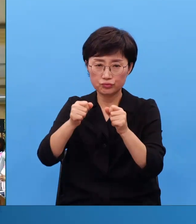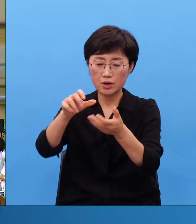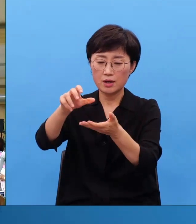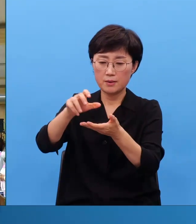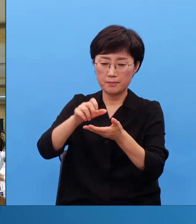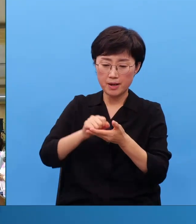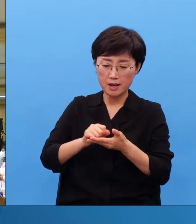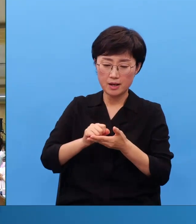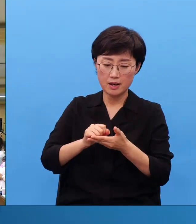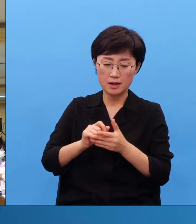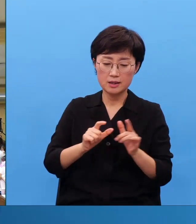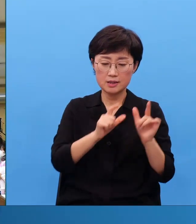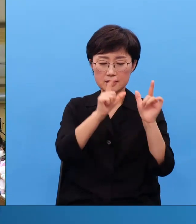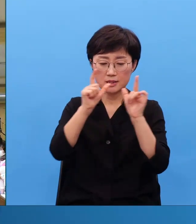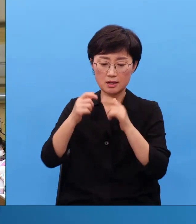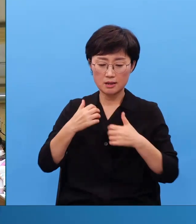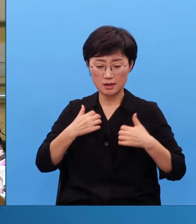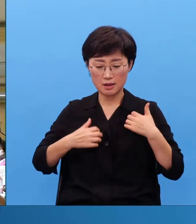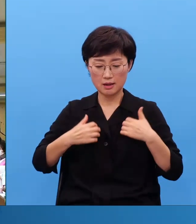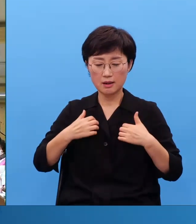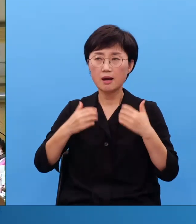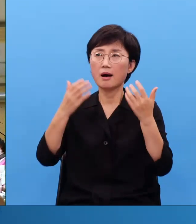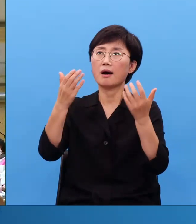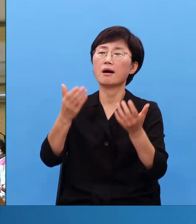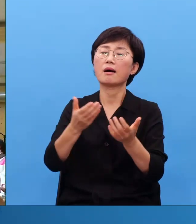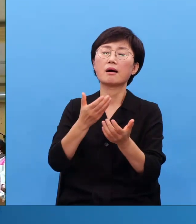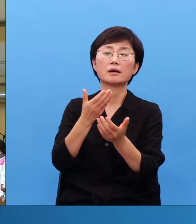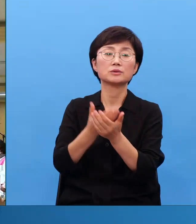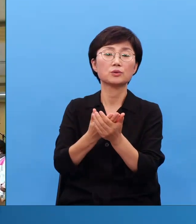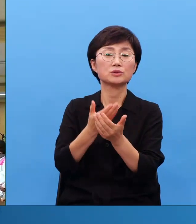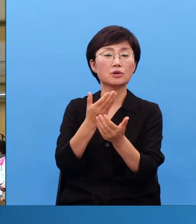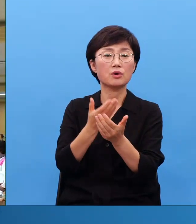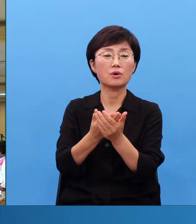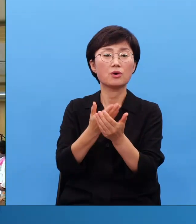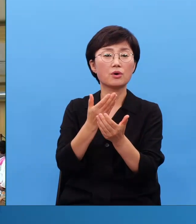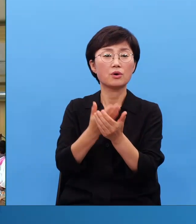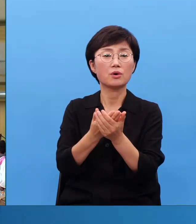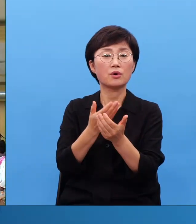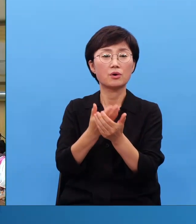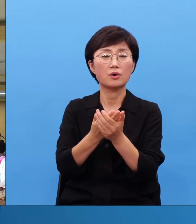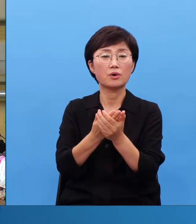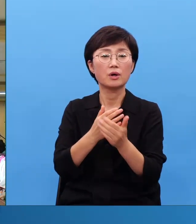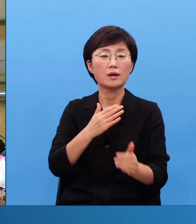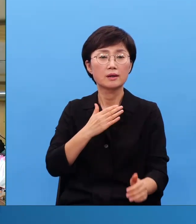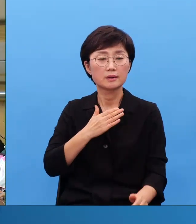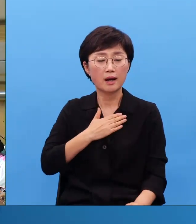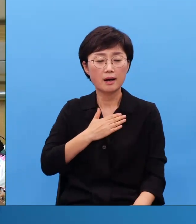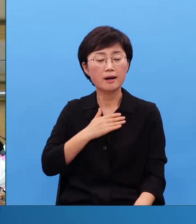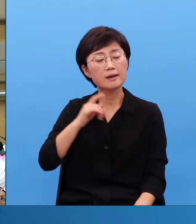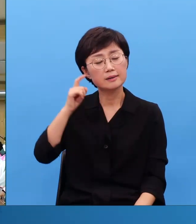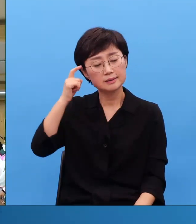누리게 하소서. 나의